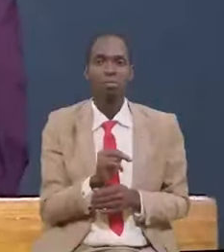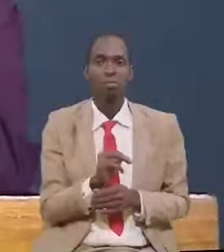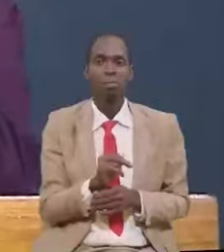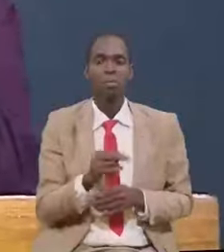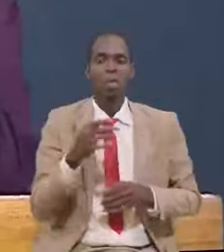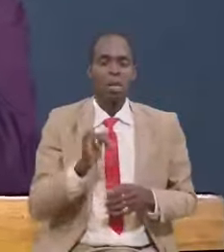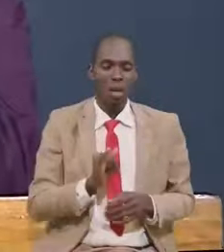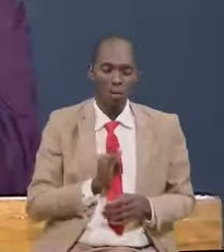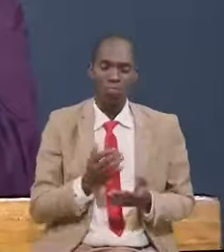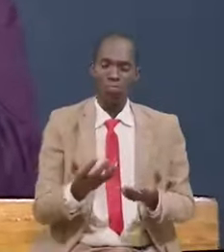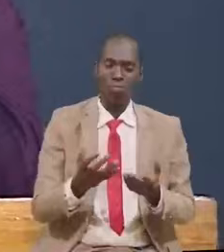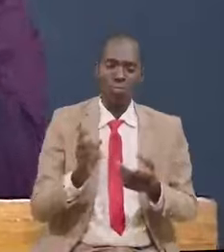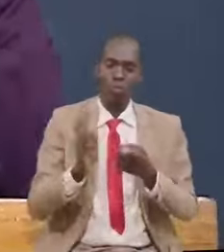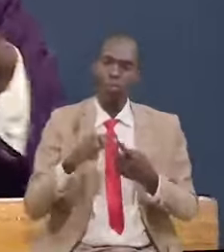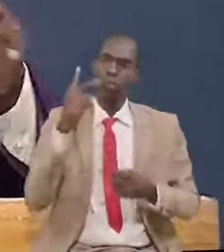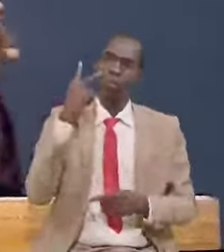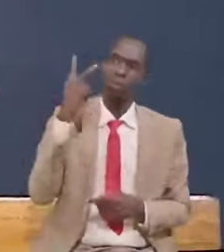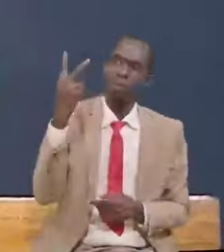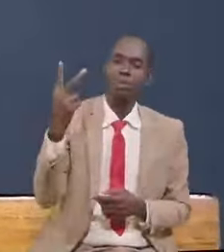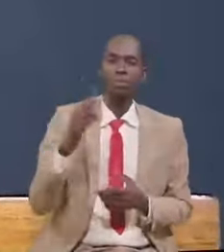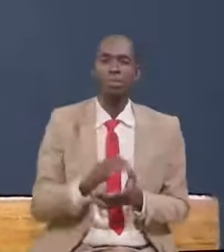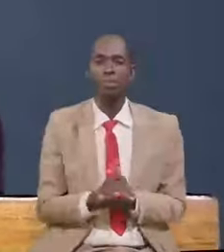C'est un désir de voir.